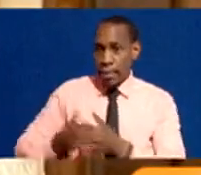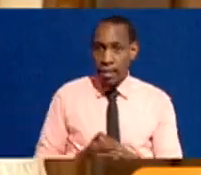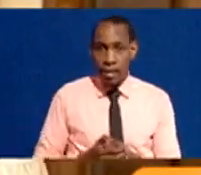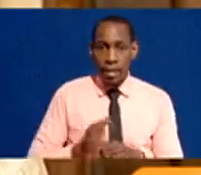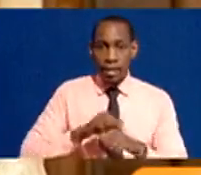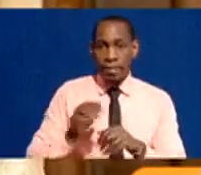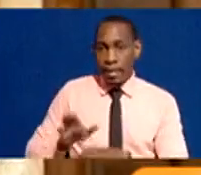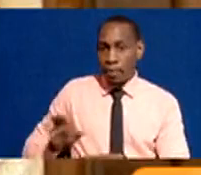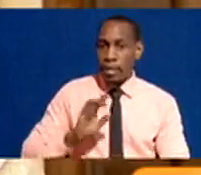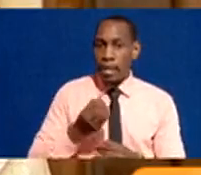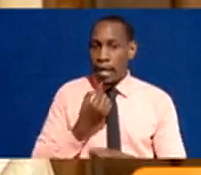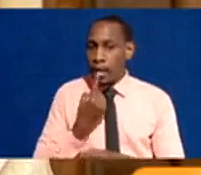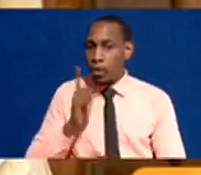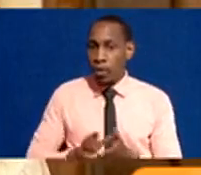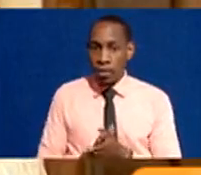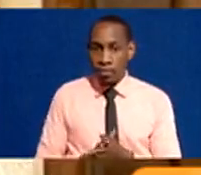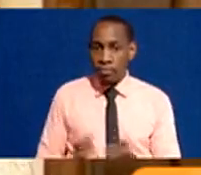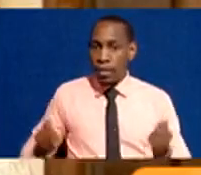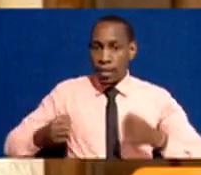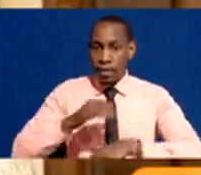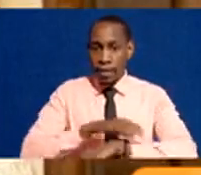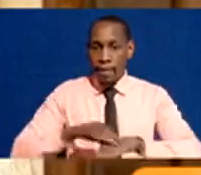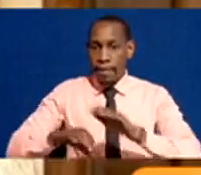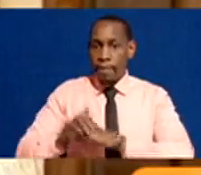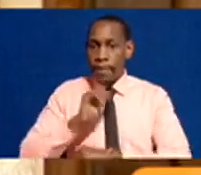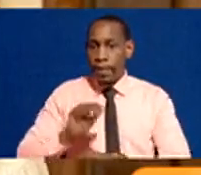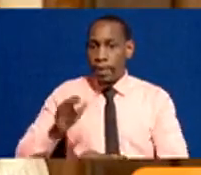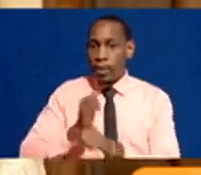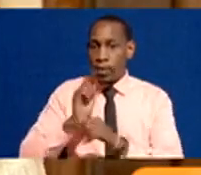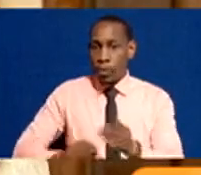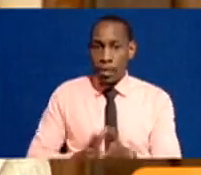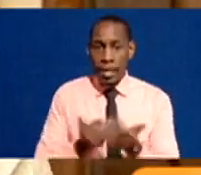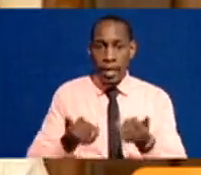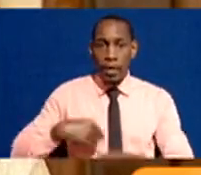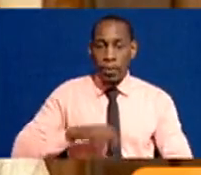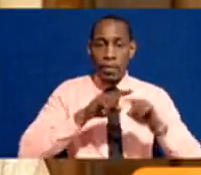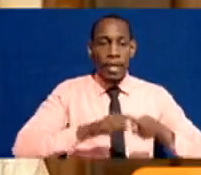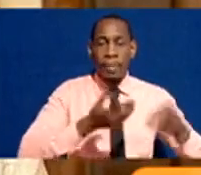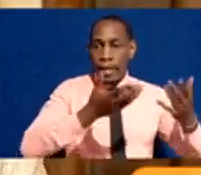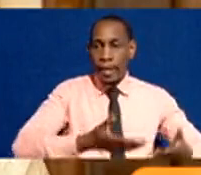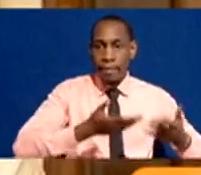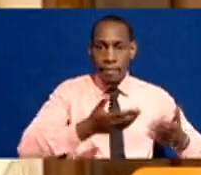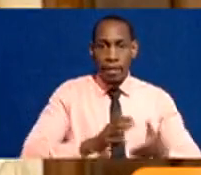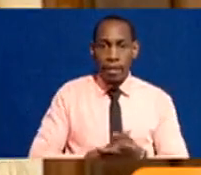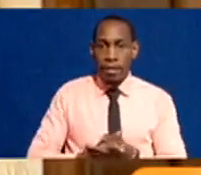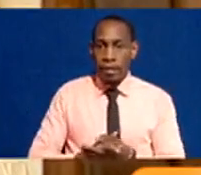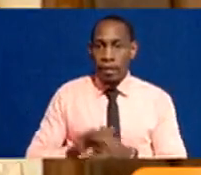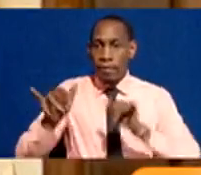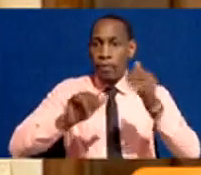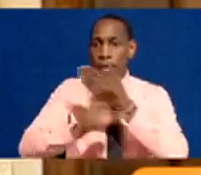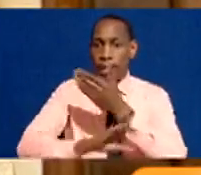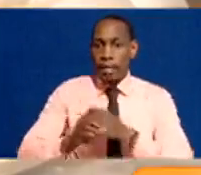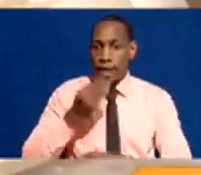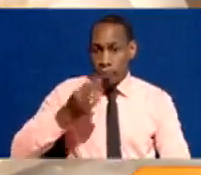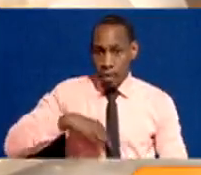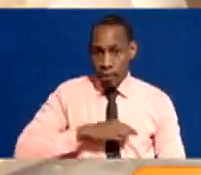unafika asubuhi anakuambia nimelivaa, sasa wewe utafanya nini? Kwa sababu hivi ni kama tunategemea sana nchi za nje kwa chakula